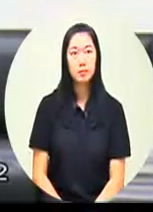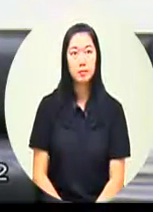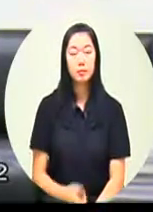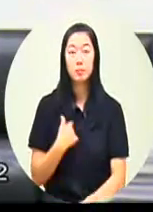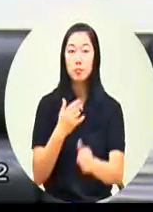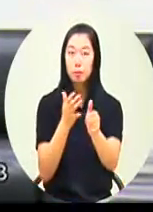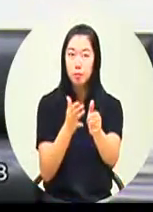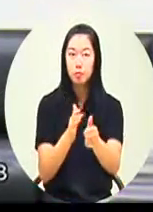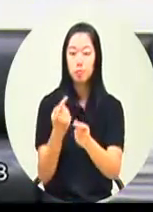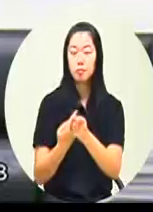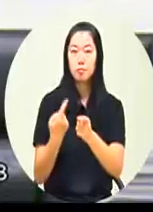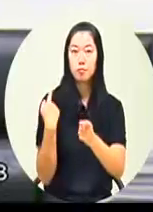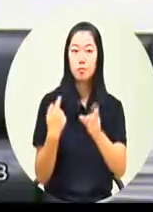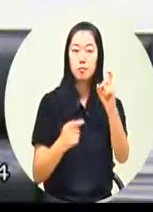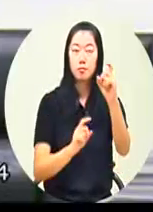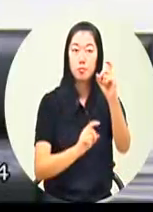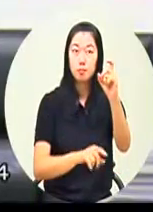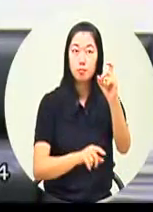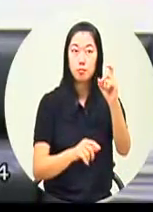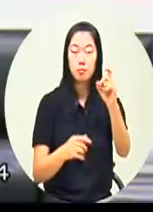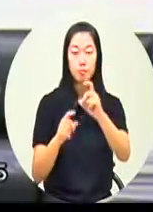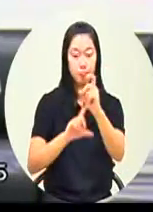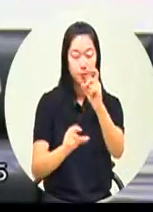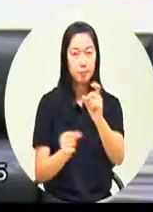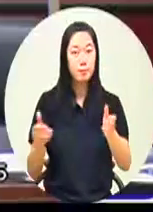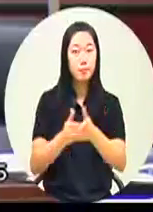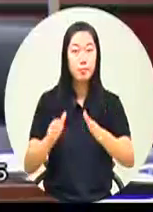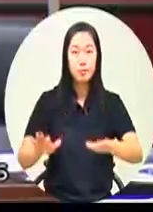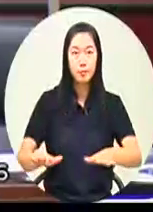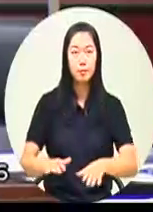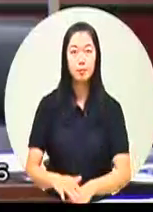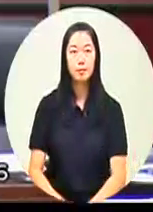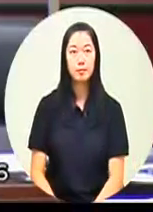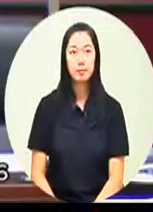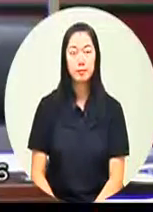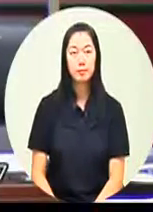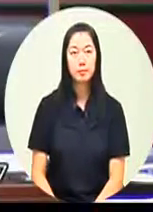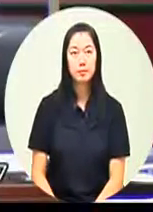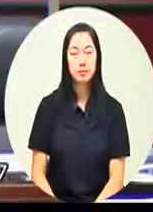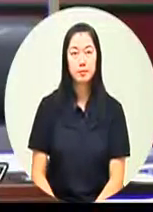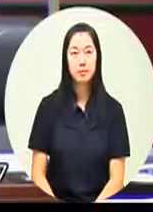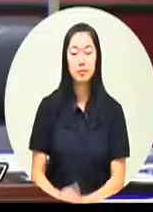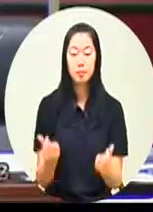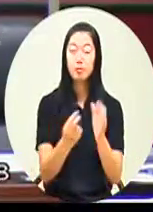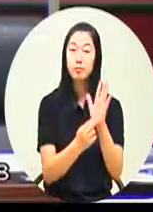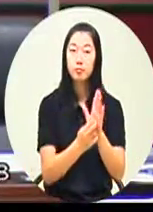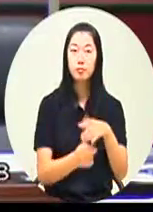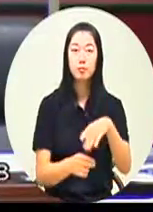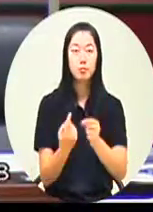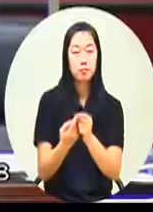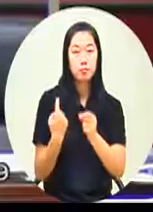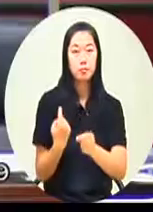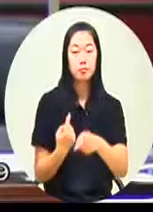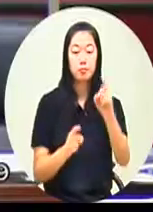是从去年十月到现在，大概平均，比如说去年10月16号开始、